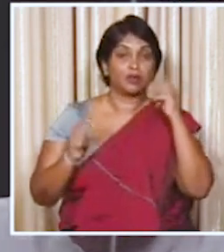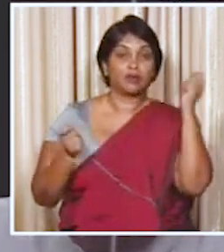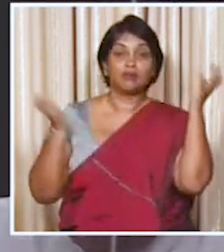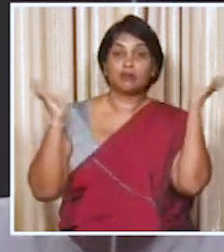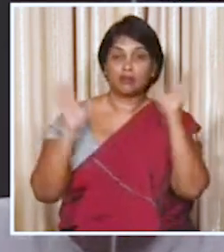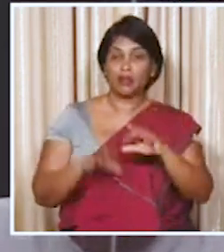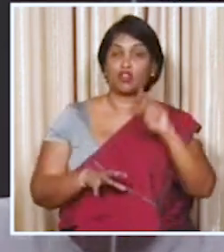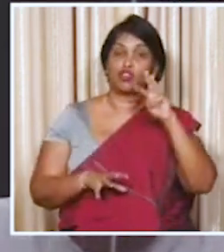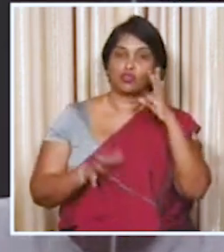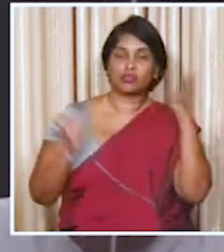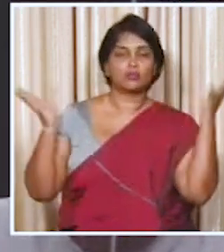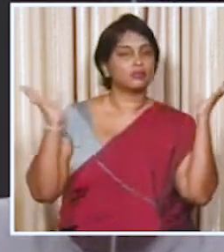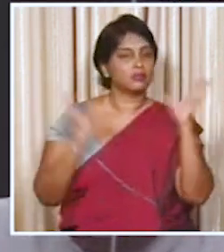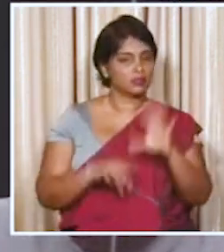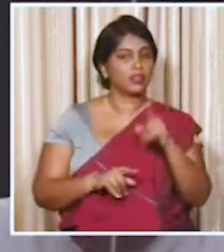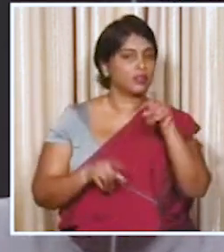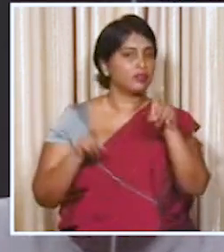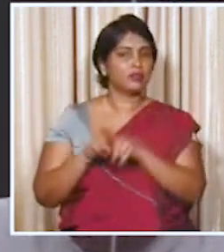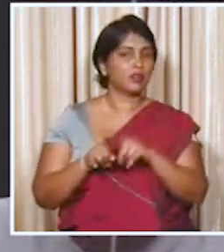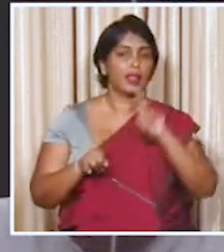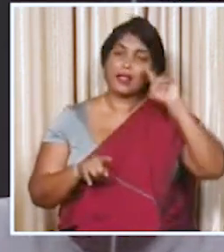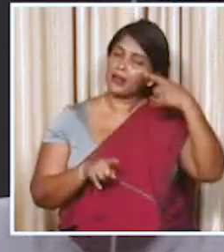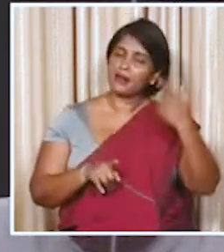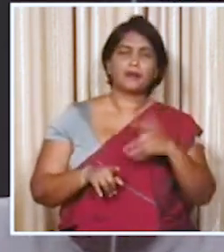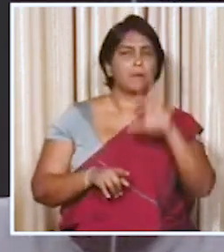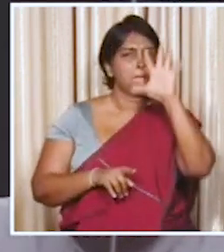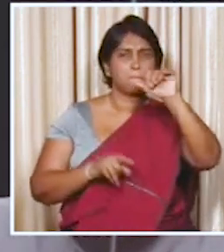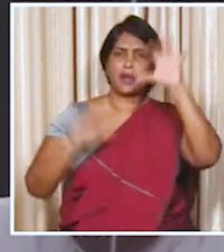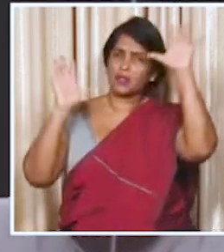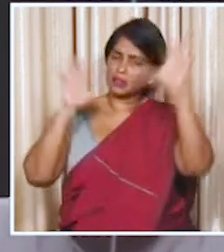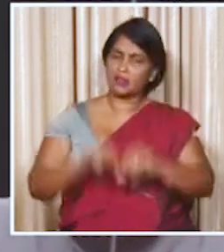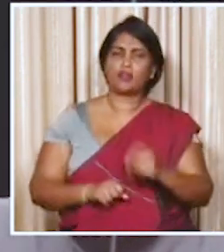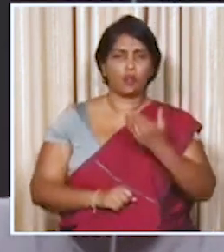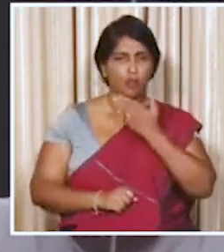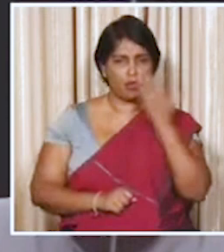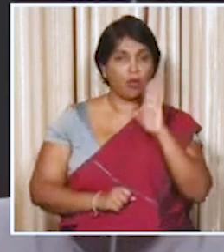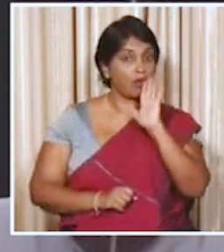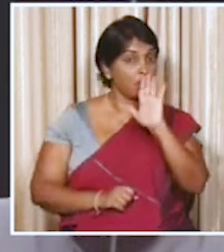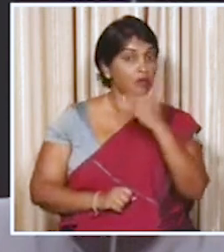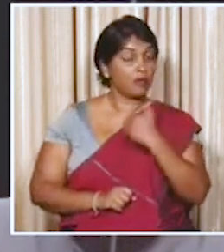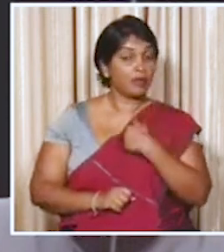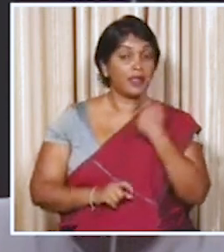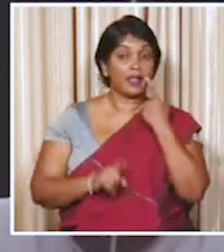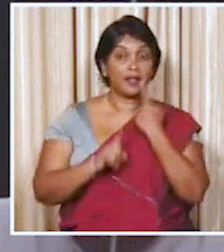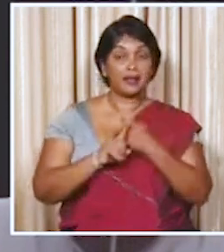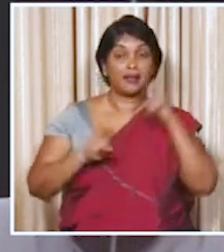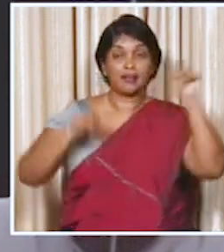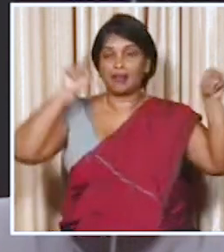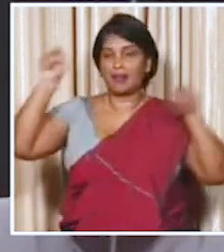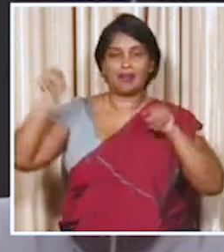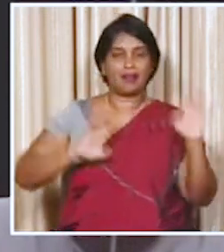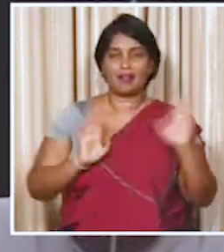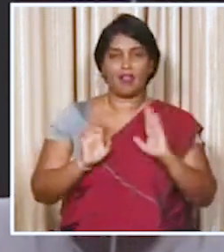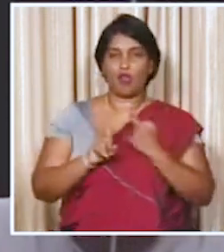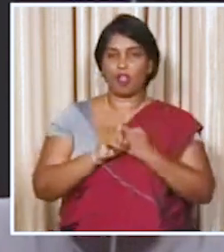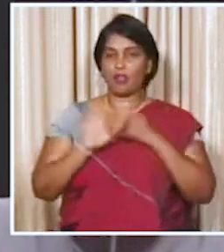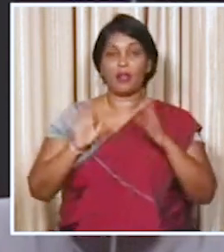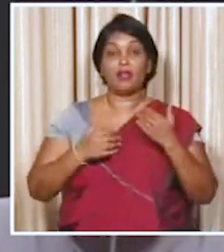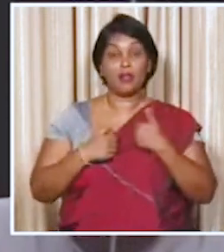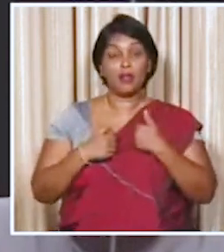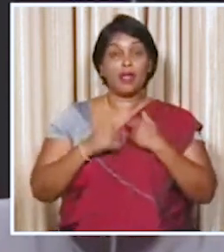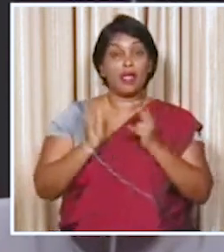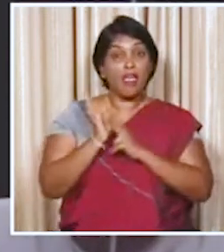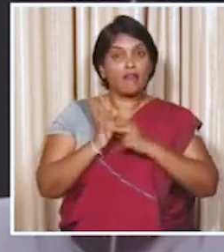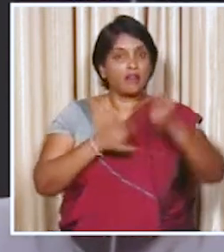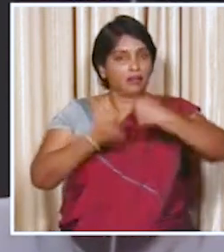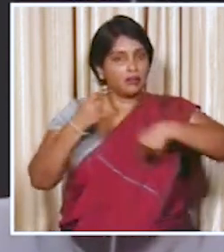බැස්සොත් 300ක් එනවා. ඉතින් ඒ නිසා මට හෙට උනත් 5000ක් ගේන්න පුළුවන් මගේ ආසනේ. හැබැයි මම උඩුනුවරින් ගේන්නේ නැහැ, ගම්පලින් ගේන්නේ නැහැ, කොත්බලින් ගේන්නේ නැහැ. මං ගේන්නේ